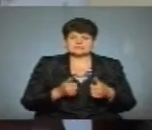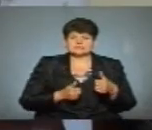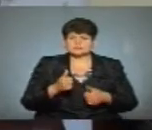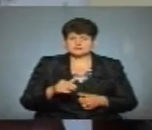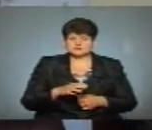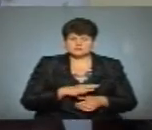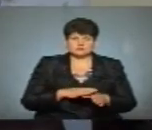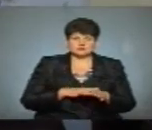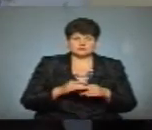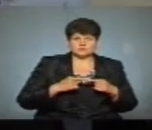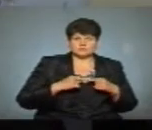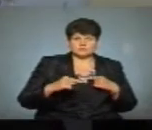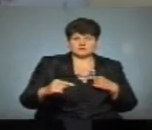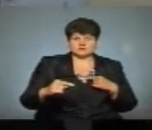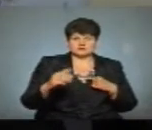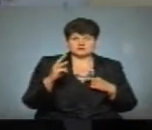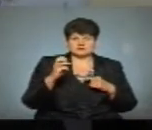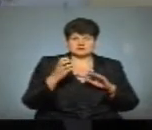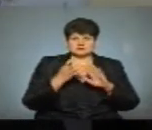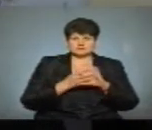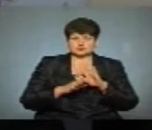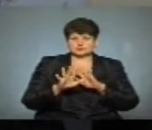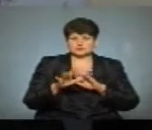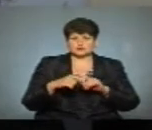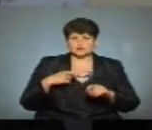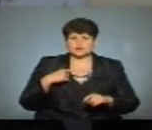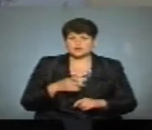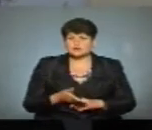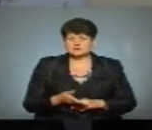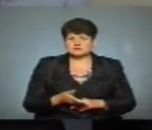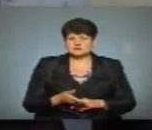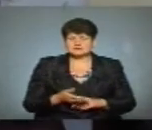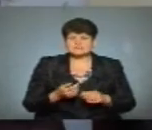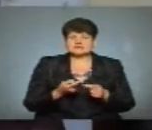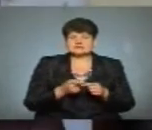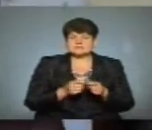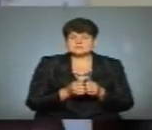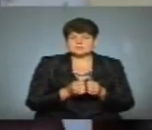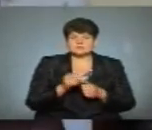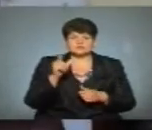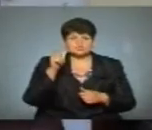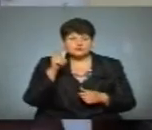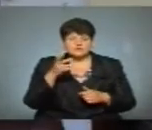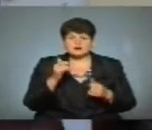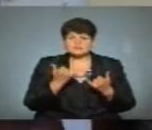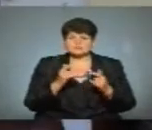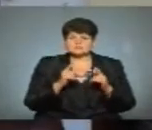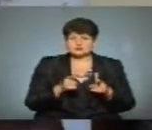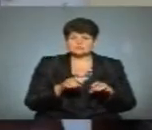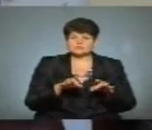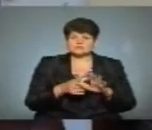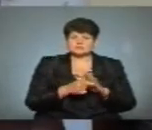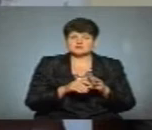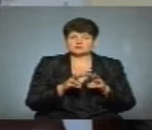на повністю протягом до 395-го кілометра. Це підходимо під Чубків, але зараз, згідно постанови Кабінету